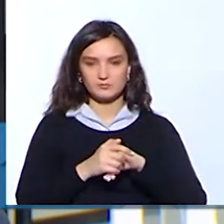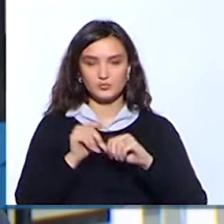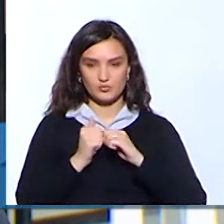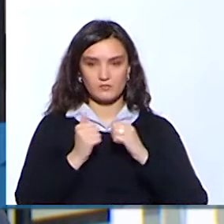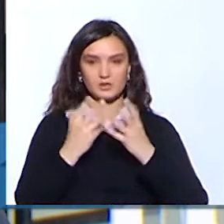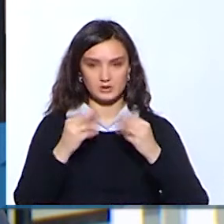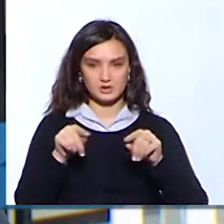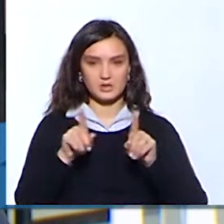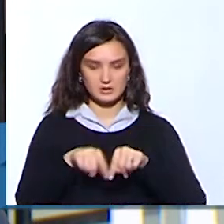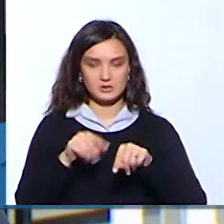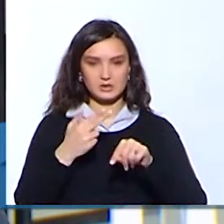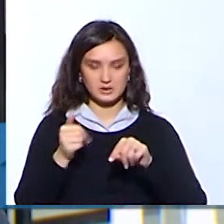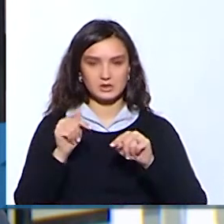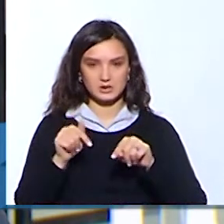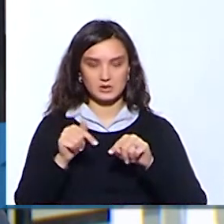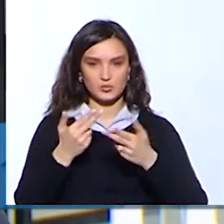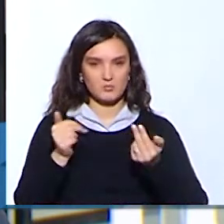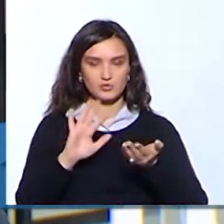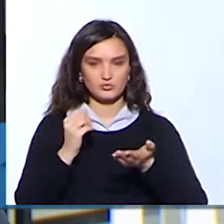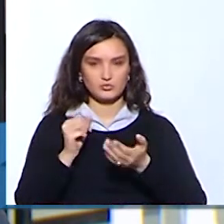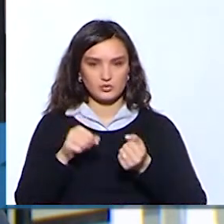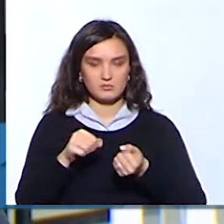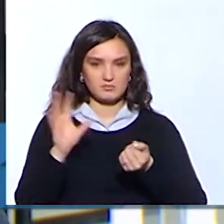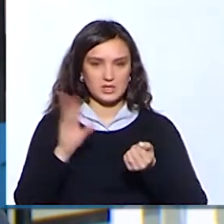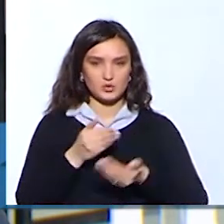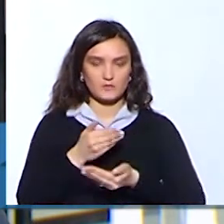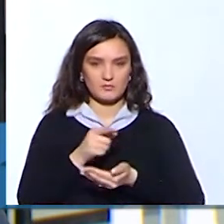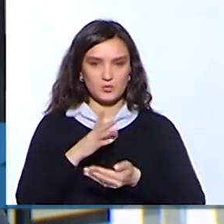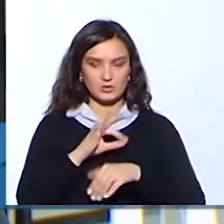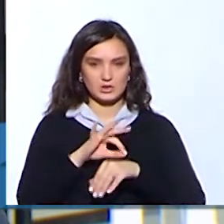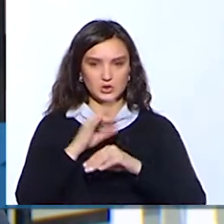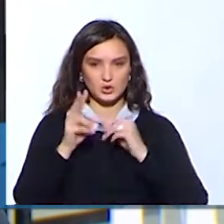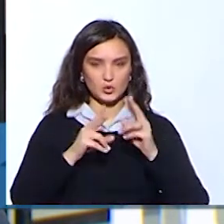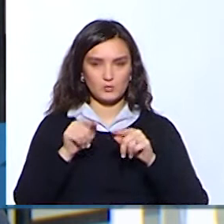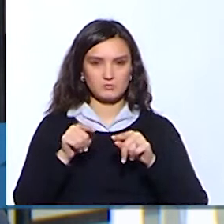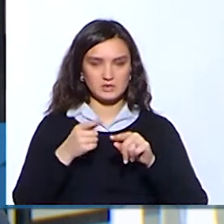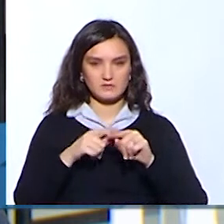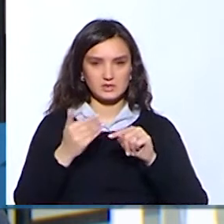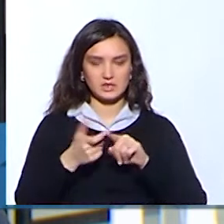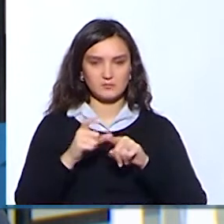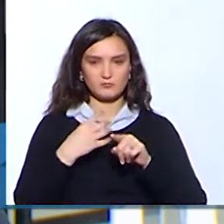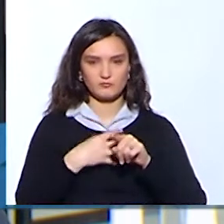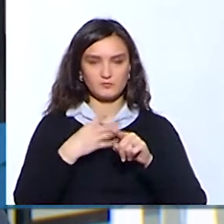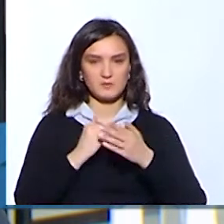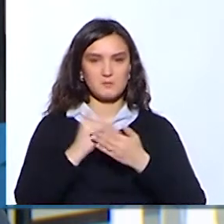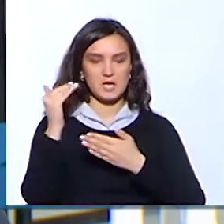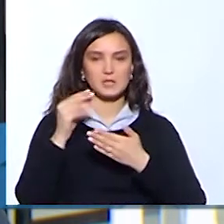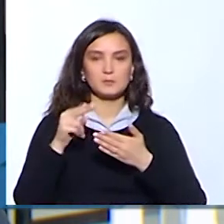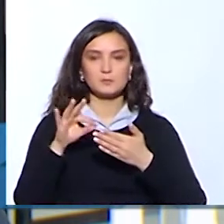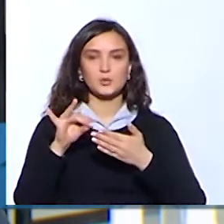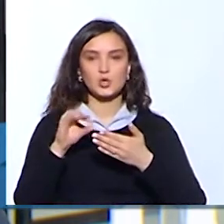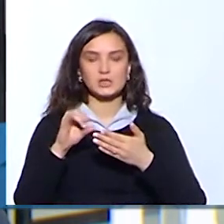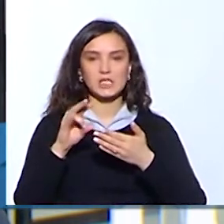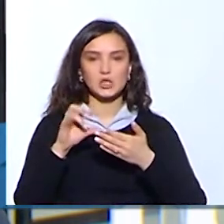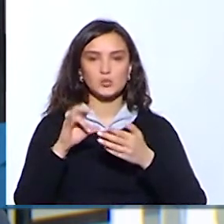ასე იღვიძებს ბავშვს. ესე იღვიძებს და შეიძლება მთელი ცხოვრება ჰქონდეს ნეფროზული სინდრომი. ანუ ნეფროზული სინდრომისთვის ძალიან მნიშვნელოვანია მაღალი პროტეინური ეცით, აი